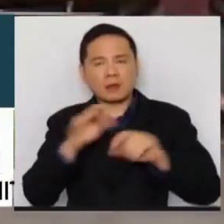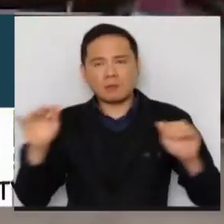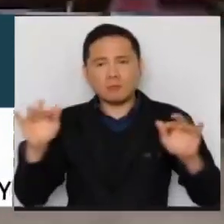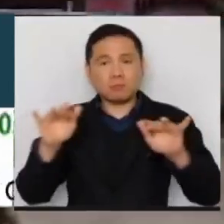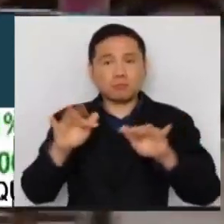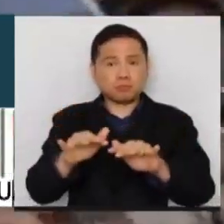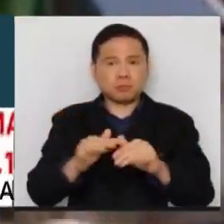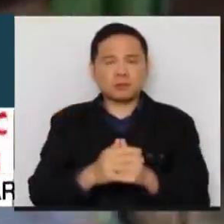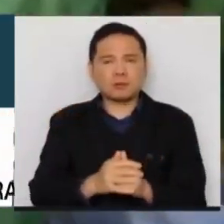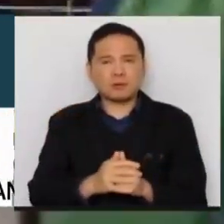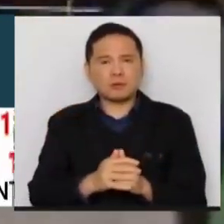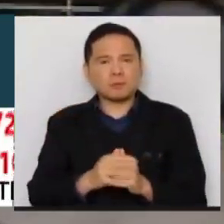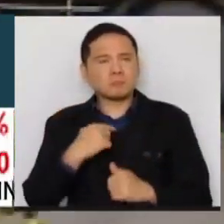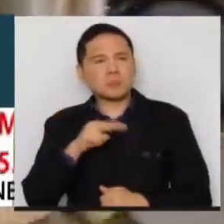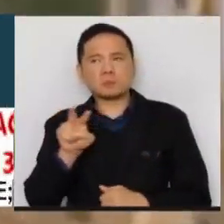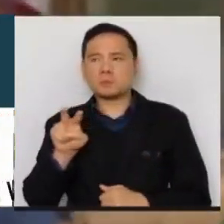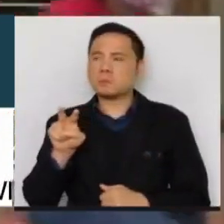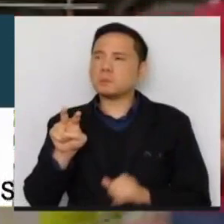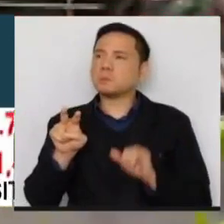convinced na ako doon,